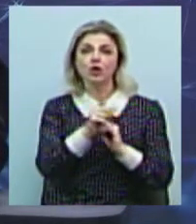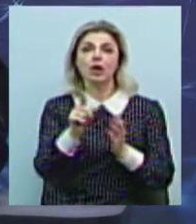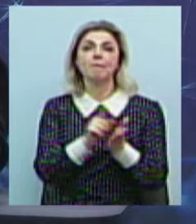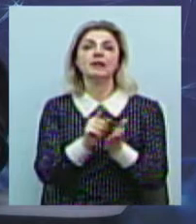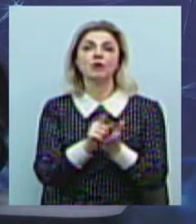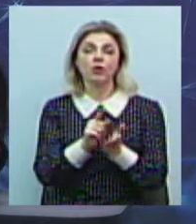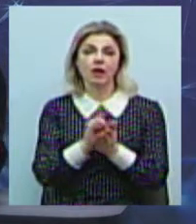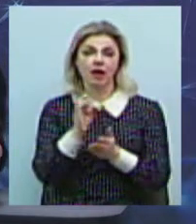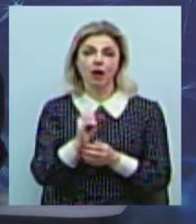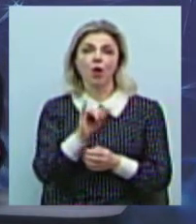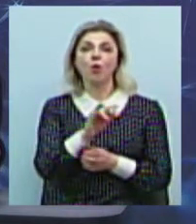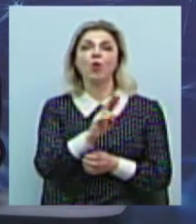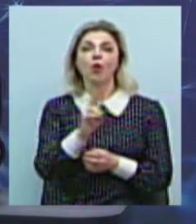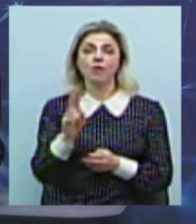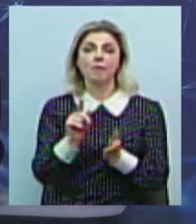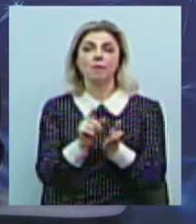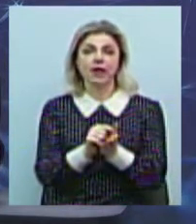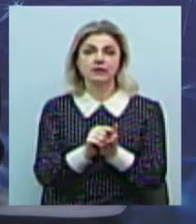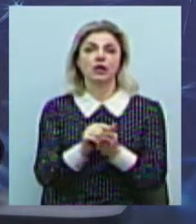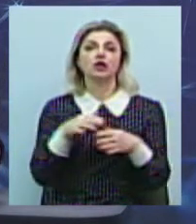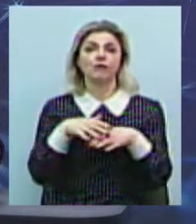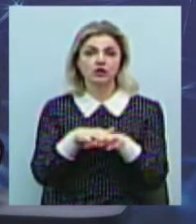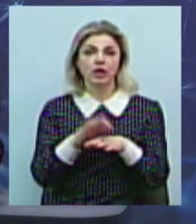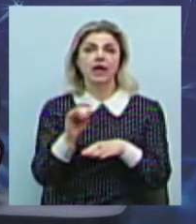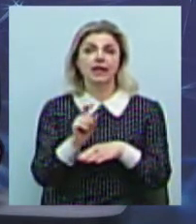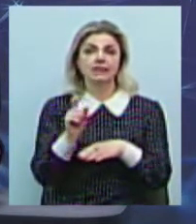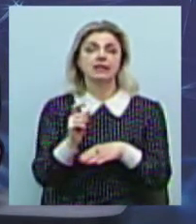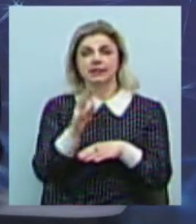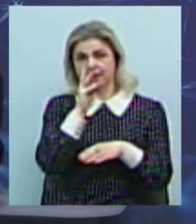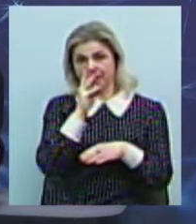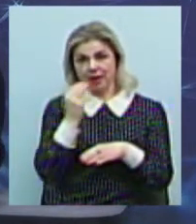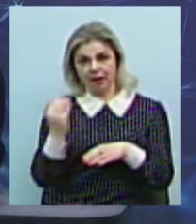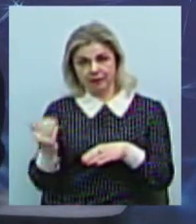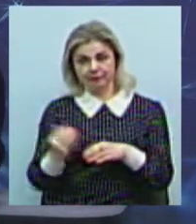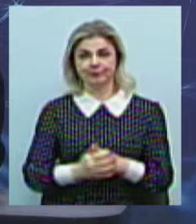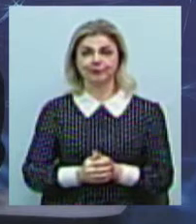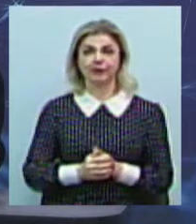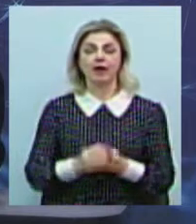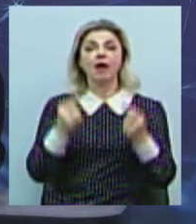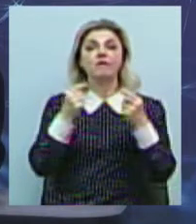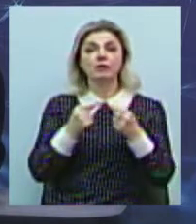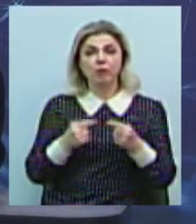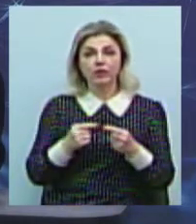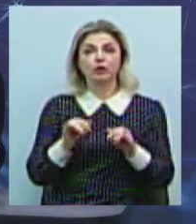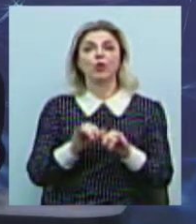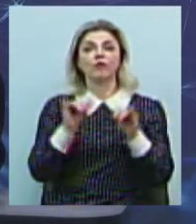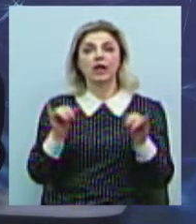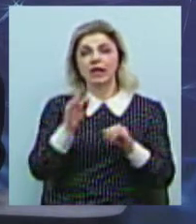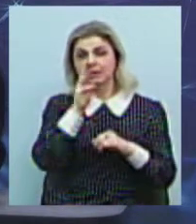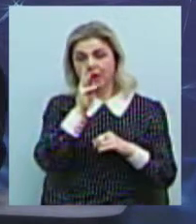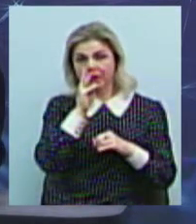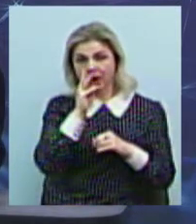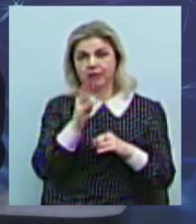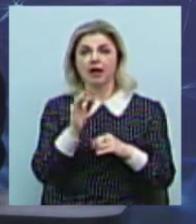пенсіонера, у кого пенсія обчислена із заробітної плати. Відповідно, збільшиться заробітна